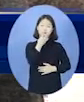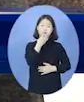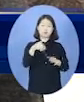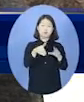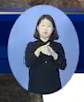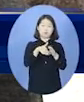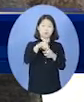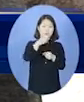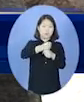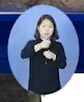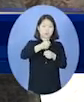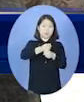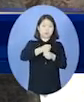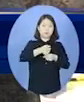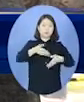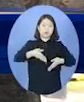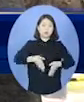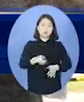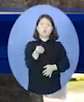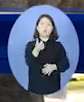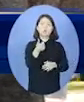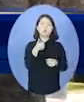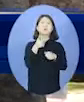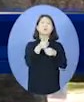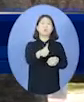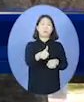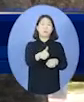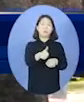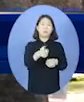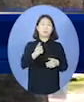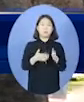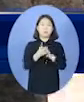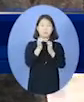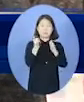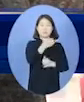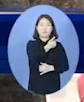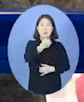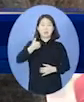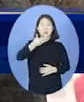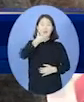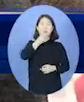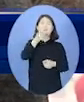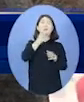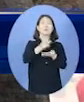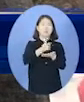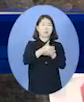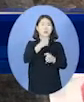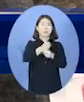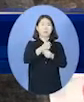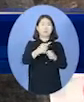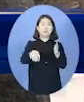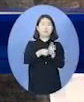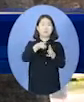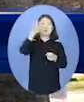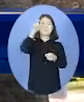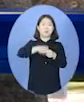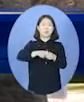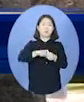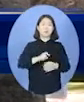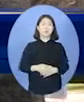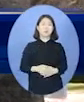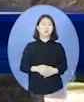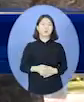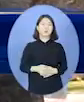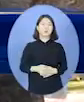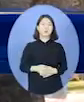양립하는 문화 조성으로 저출산 극복을 통해 시민이 만족하는 행복 전환을 구현하는 데 그 목적이